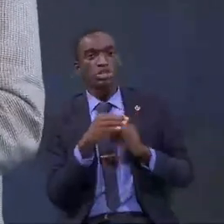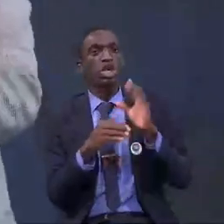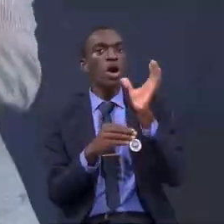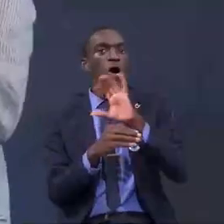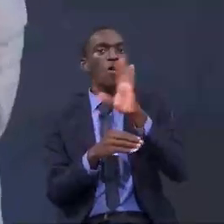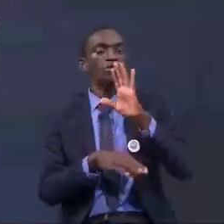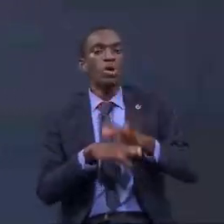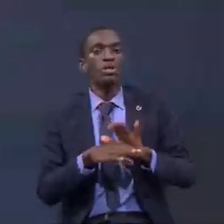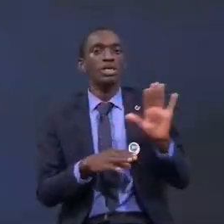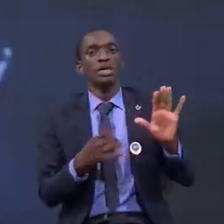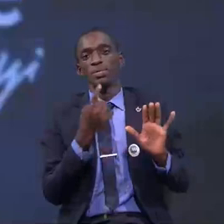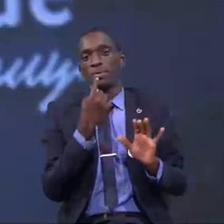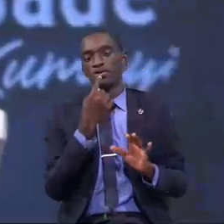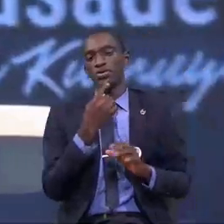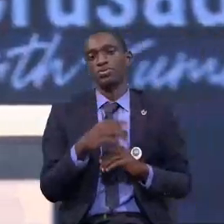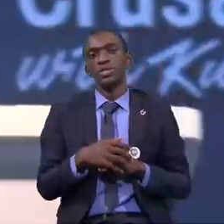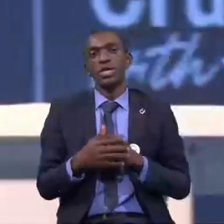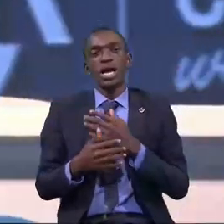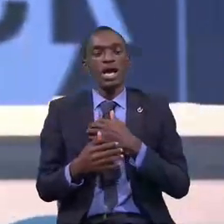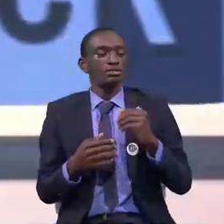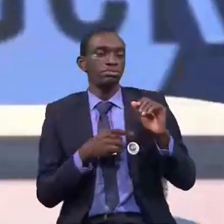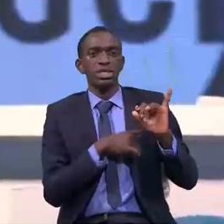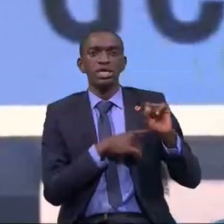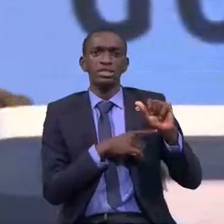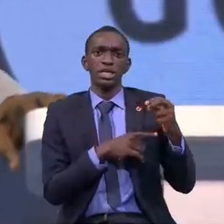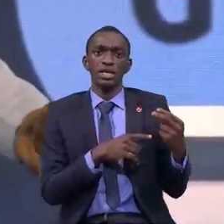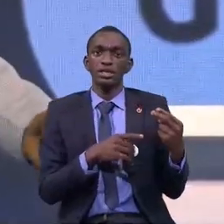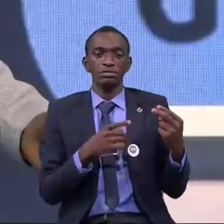Et le séraphin touchait sa bouche.